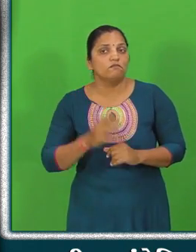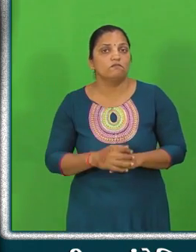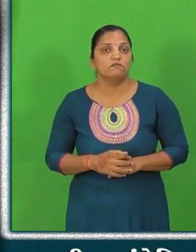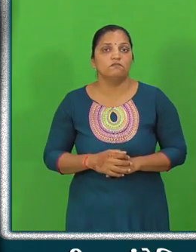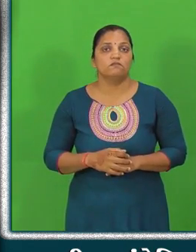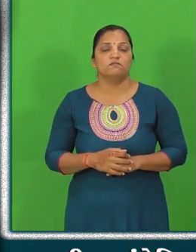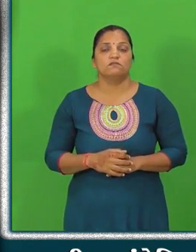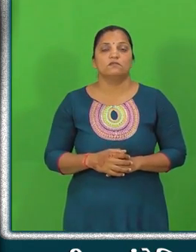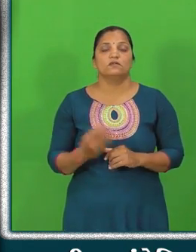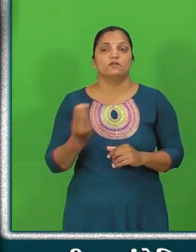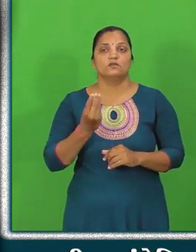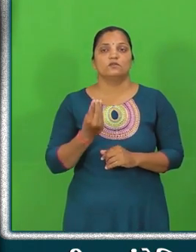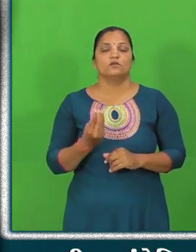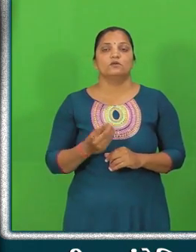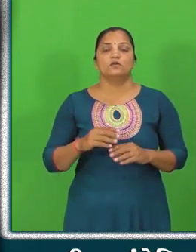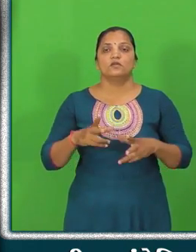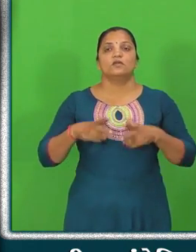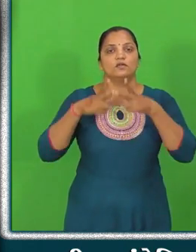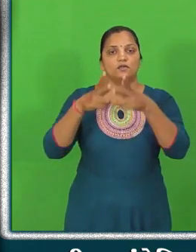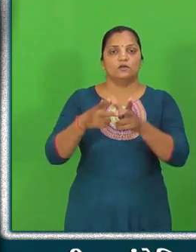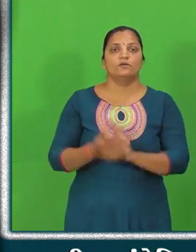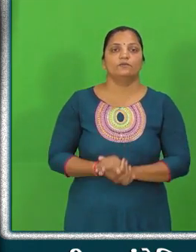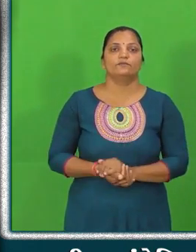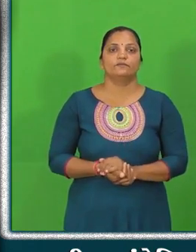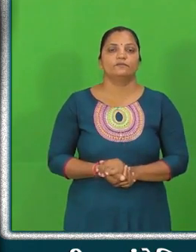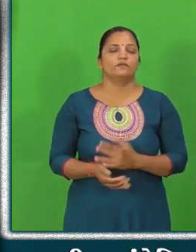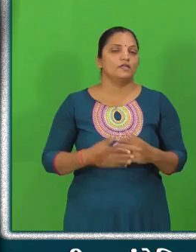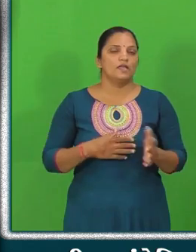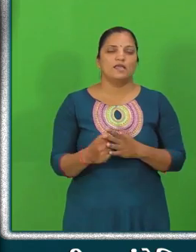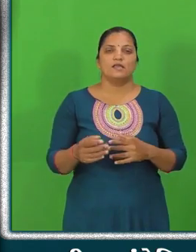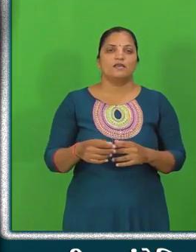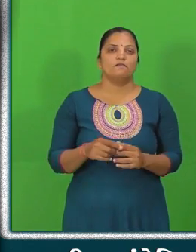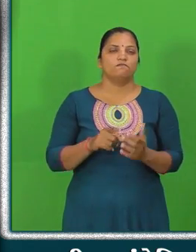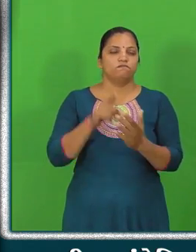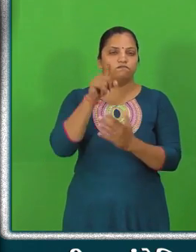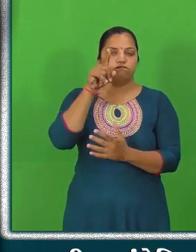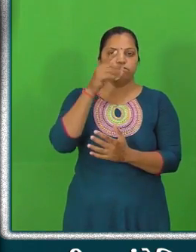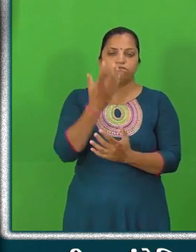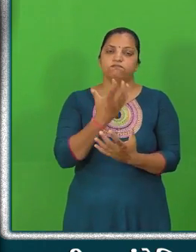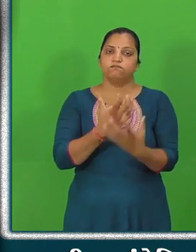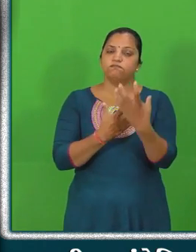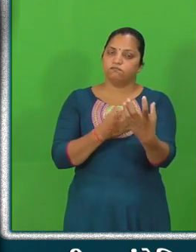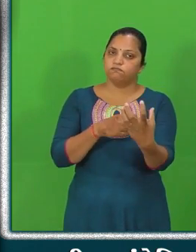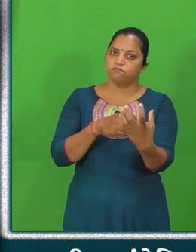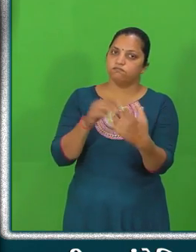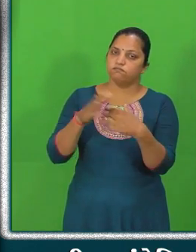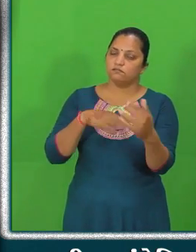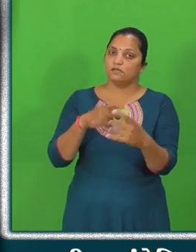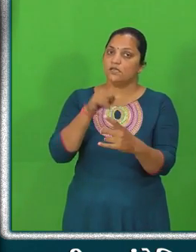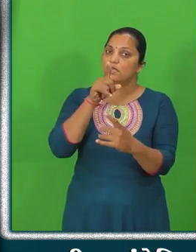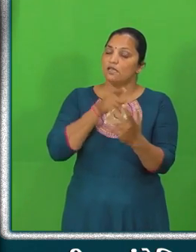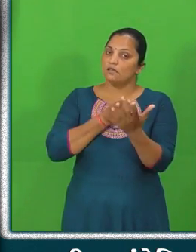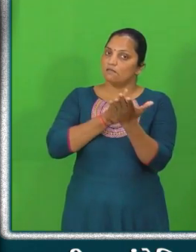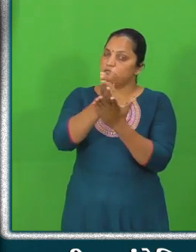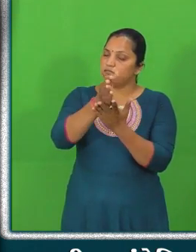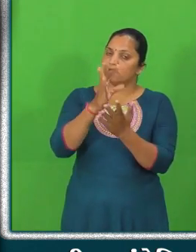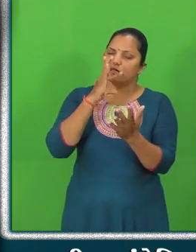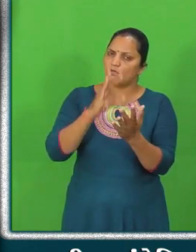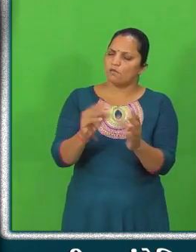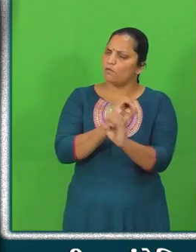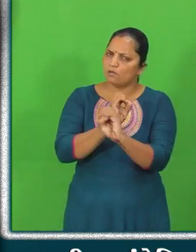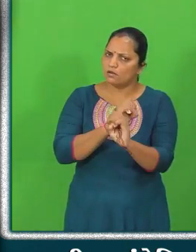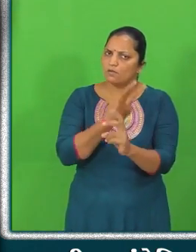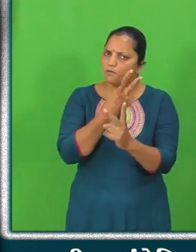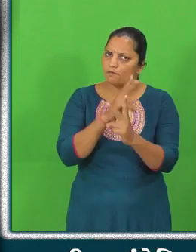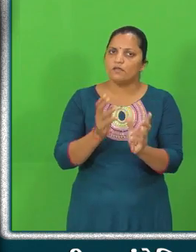રીતે, તો મિત્રો અહીંયા હું તમને વાત કરી દઉં, દાખલા તરીકે આ વસ્તુ છે એમાંથી નીકળતો પ્રકાશ કે એક જ દિશામાં હોય તેવું